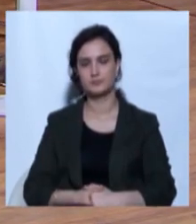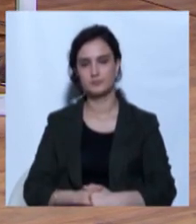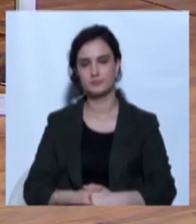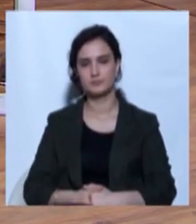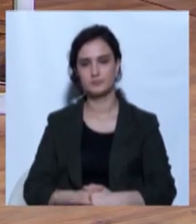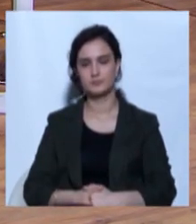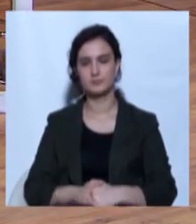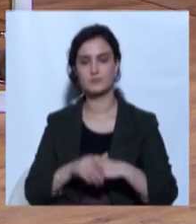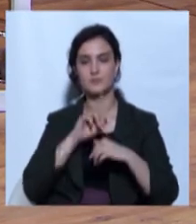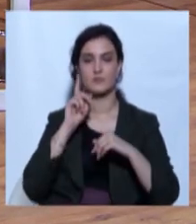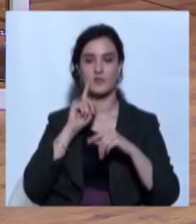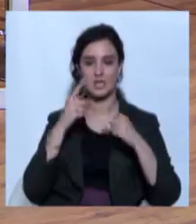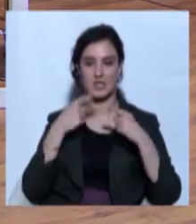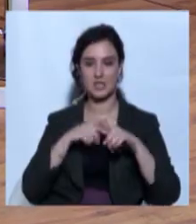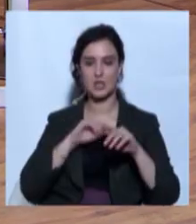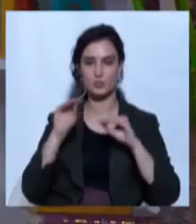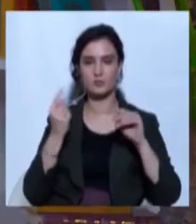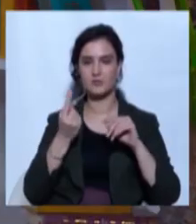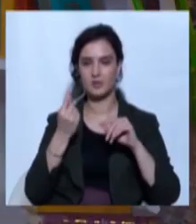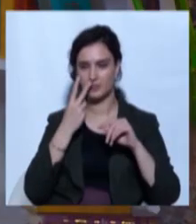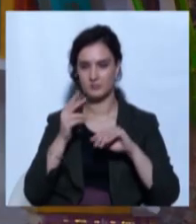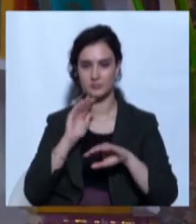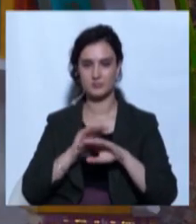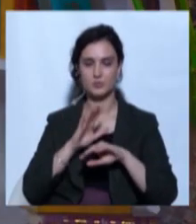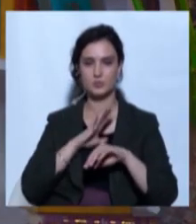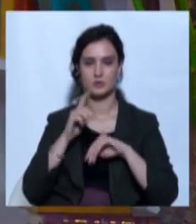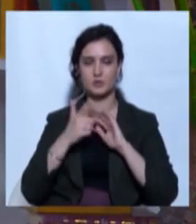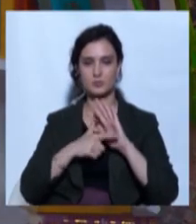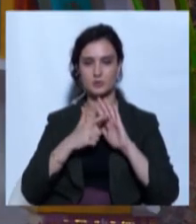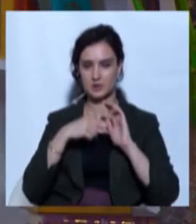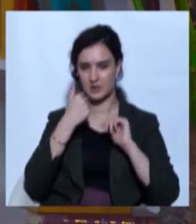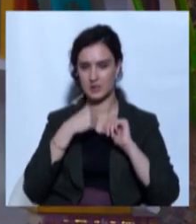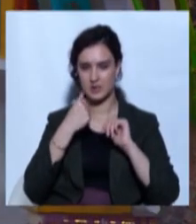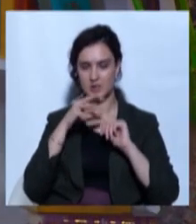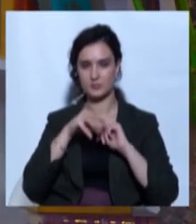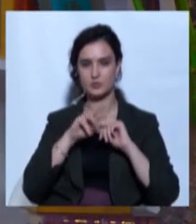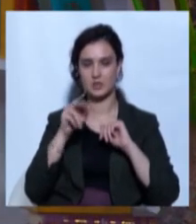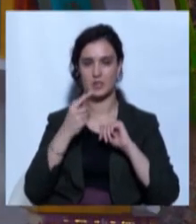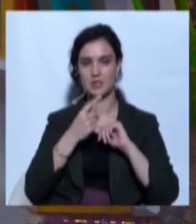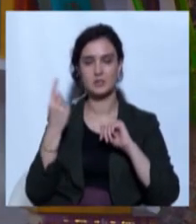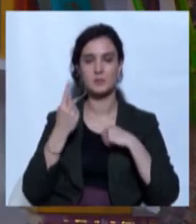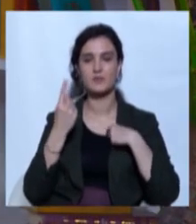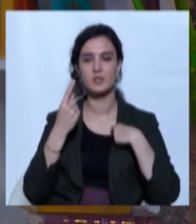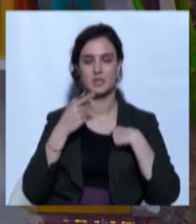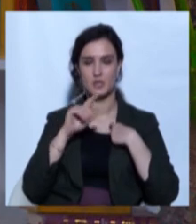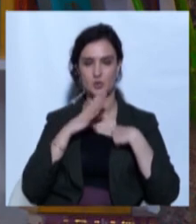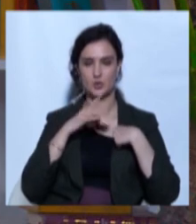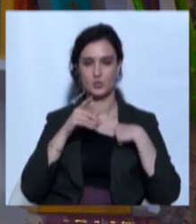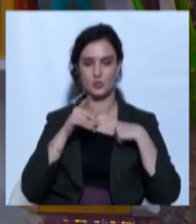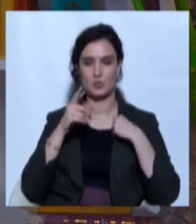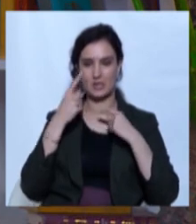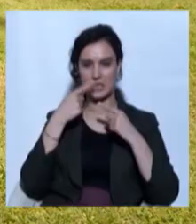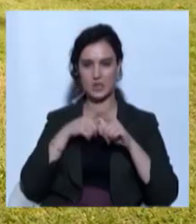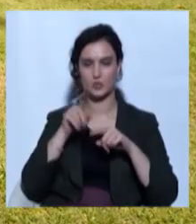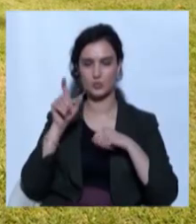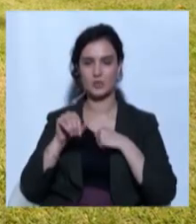მწვანე არქიტექტურის პირველი ნიმუშები გაჩნდა, როგორც გითხარით, 70-იან წლებში და ერთ-ერთი პირველი ეს იყო